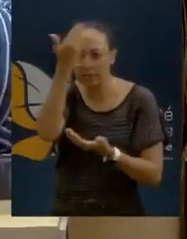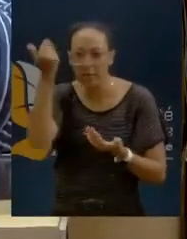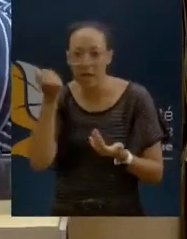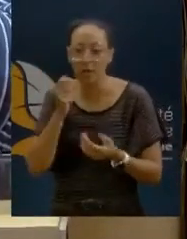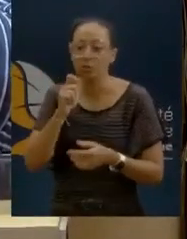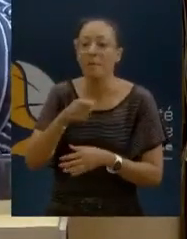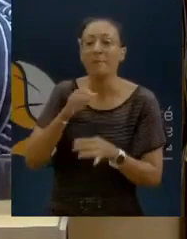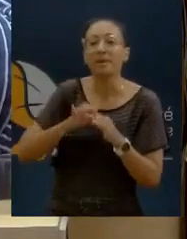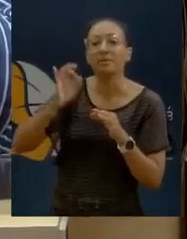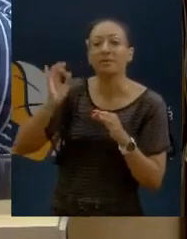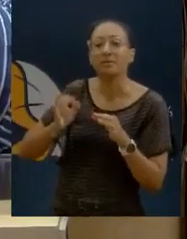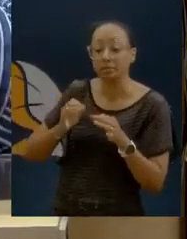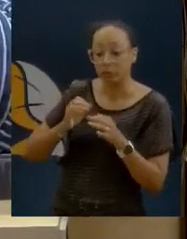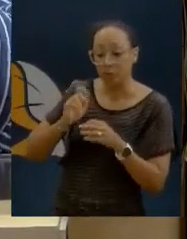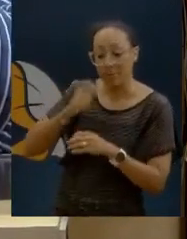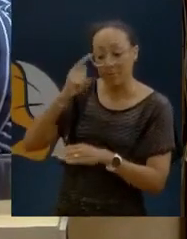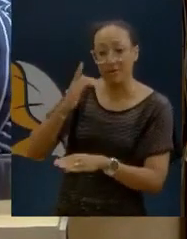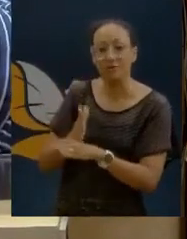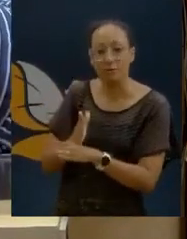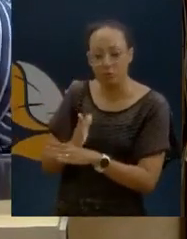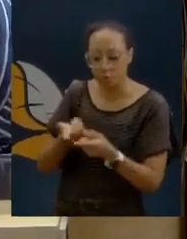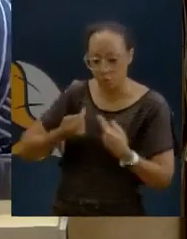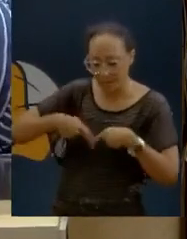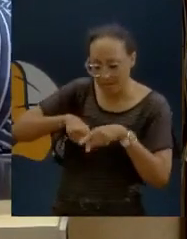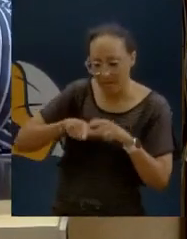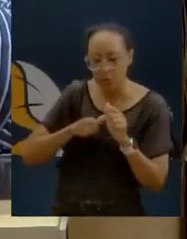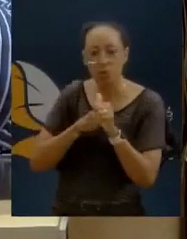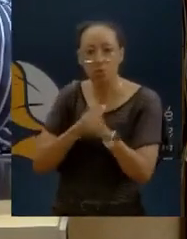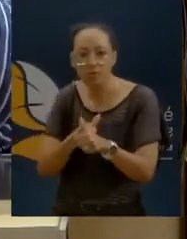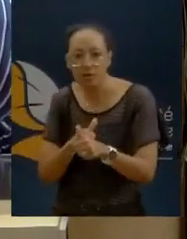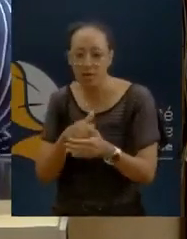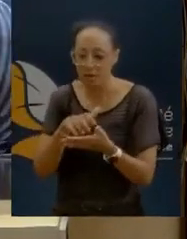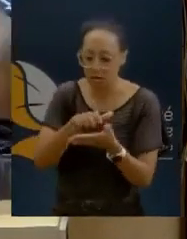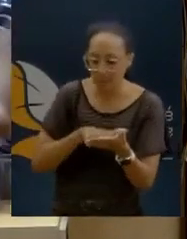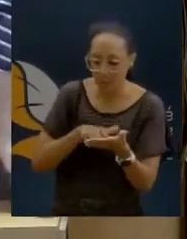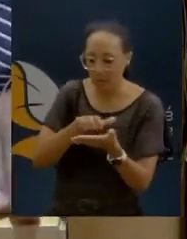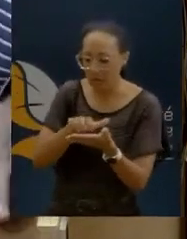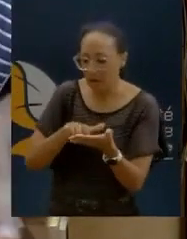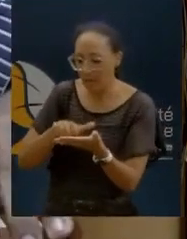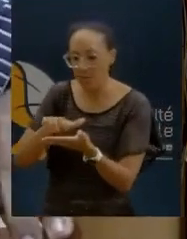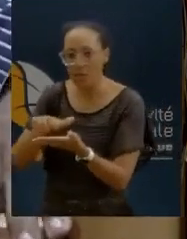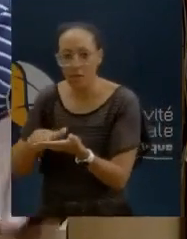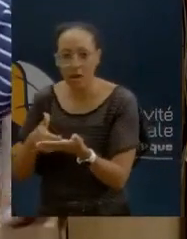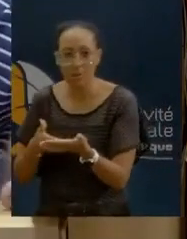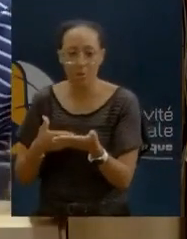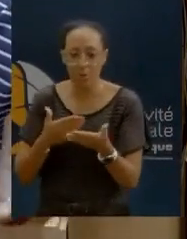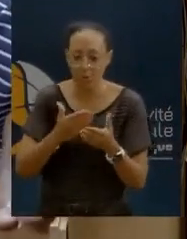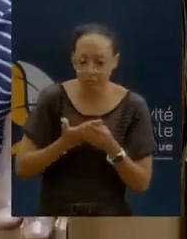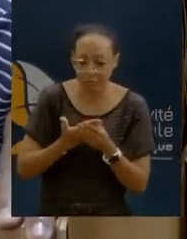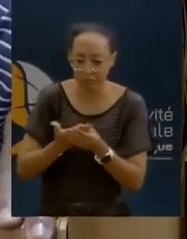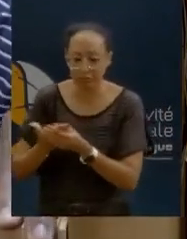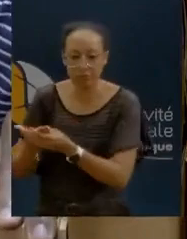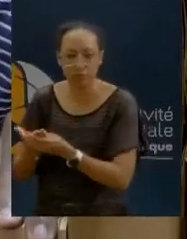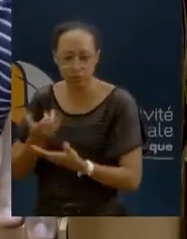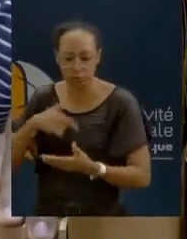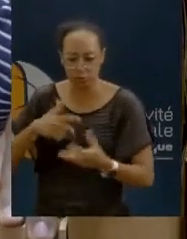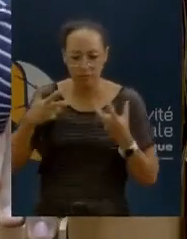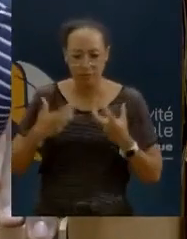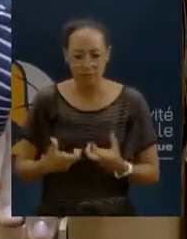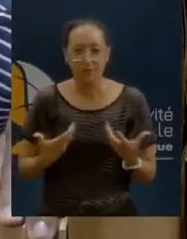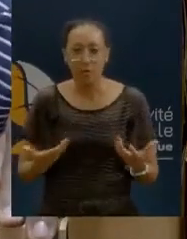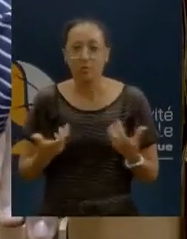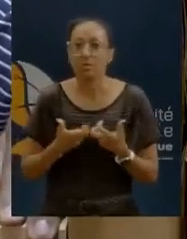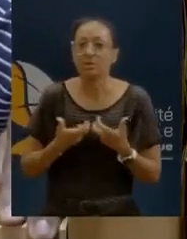prévu un comité de suivi qui donne des rapports, et ces rapports, nous avons toujours souhaité qu'au moment où on